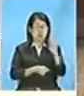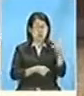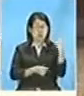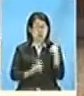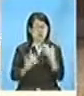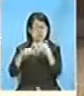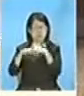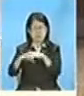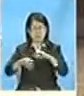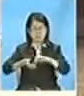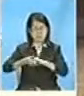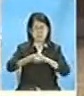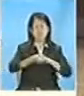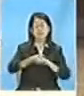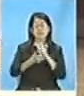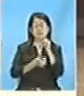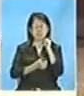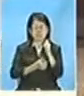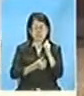อกัน